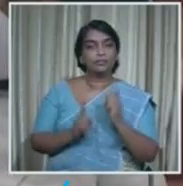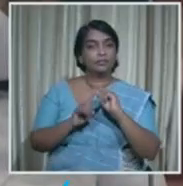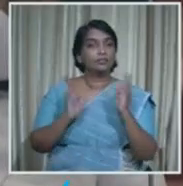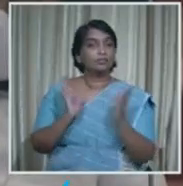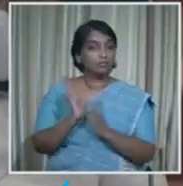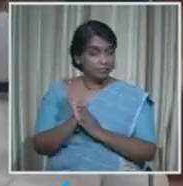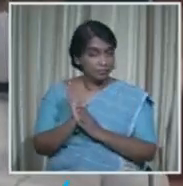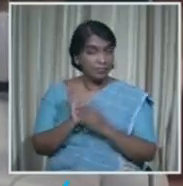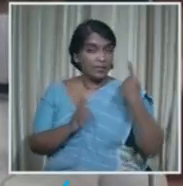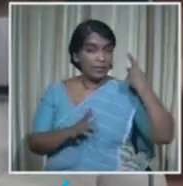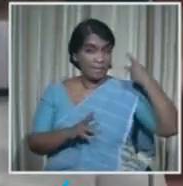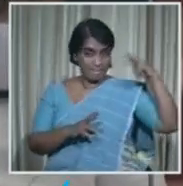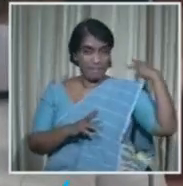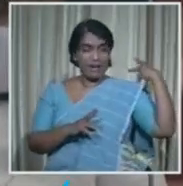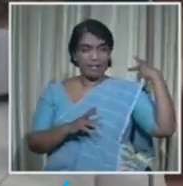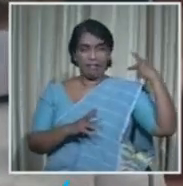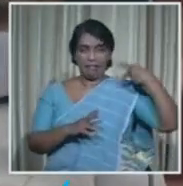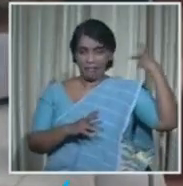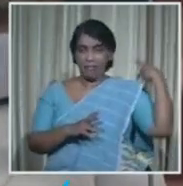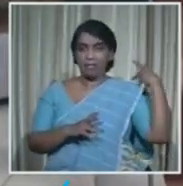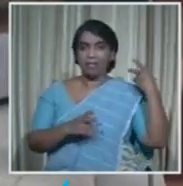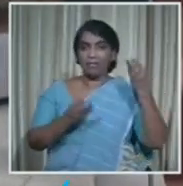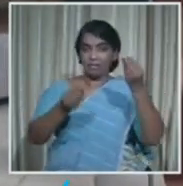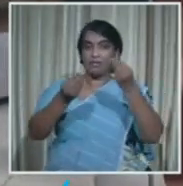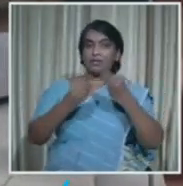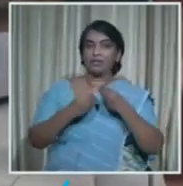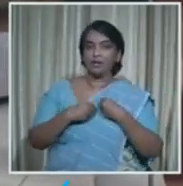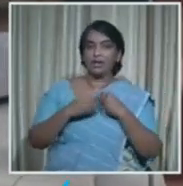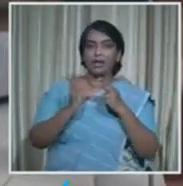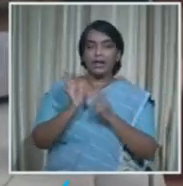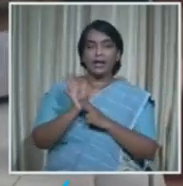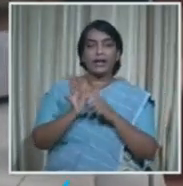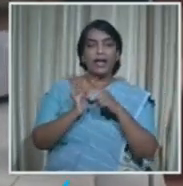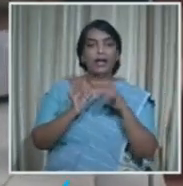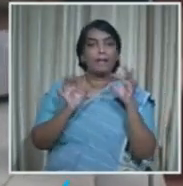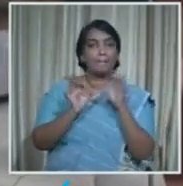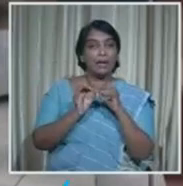අග්‍රාමාත්‍යතුමනි පෙරේද දිනේ මට ගෙනල්ලා දෙනවා NIB report එක